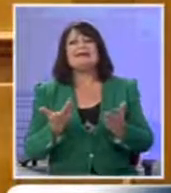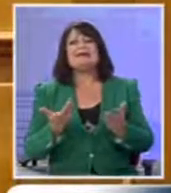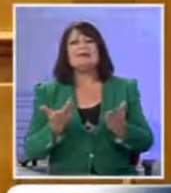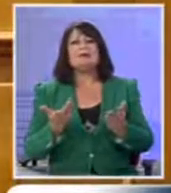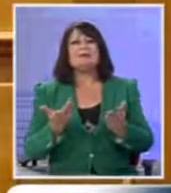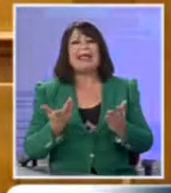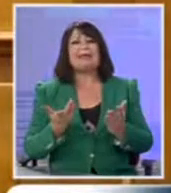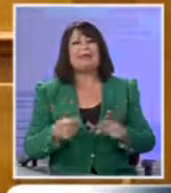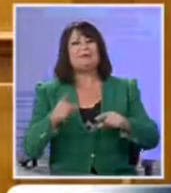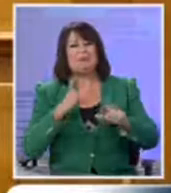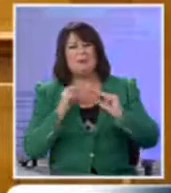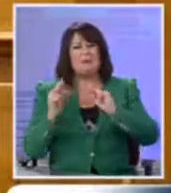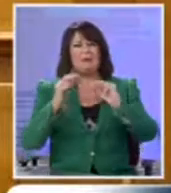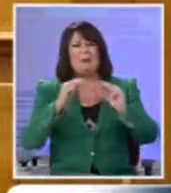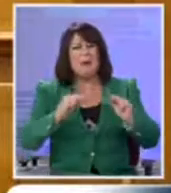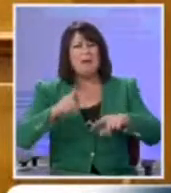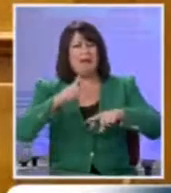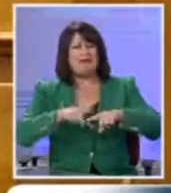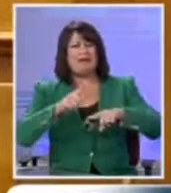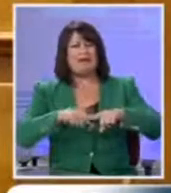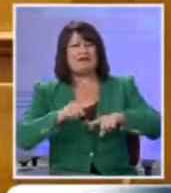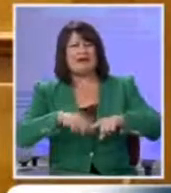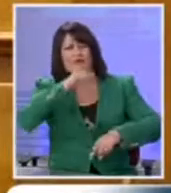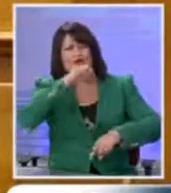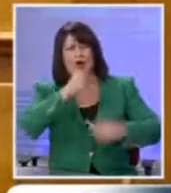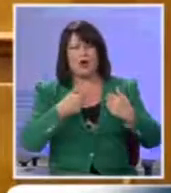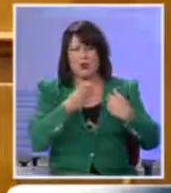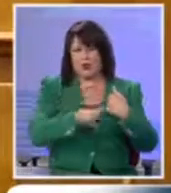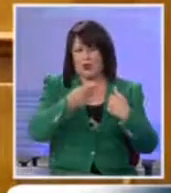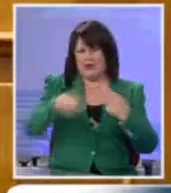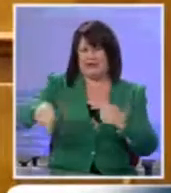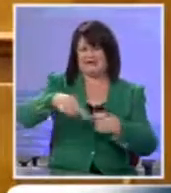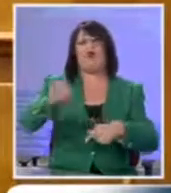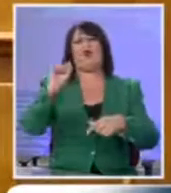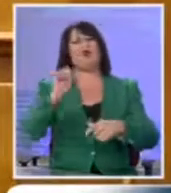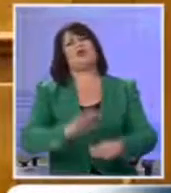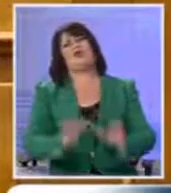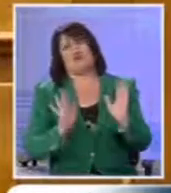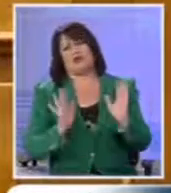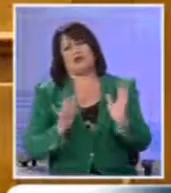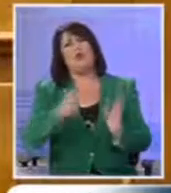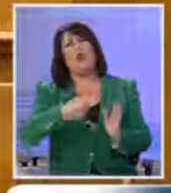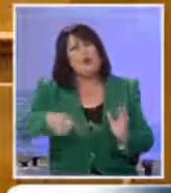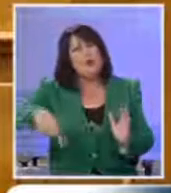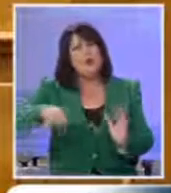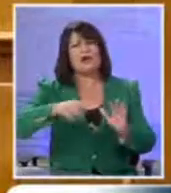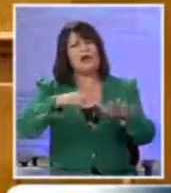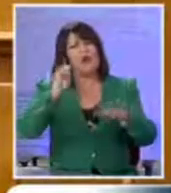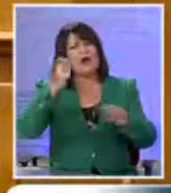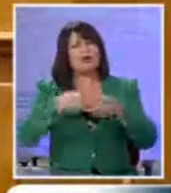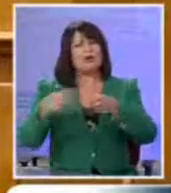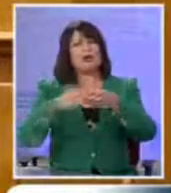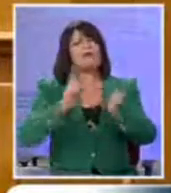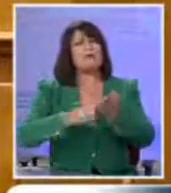πατριδομετρίες μας στην άκρη. Δεν υπάρχουν λιγότερο ή περισσότερο πατριώτες. Όλες οι πτέρυγες πρέπει